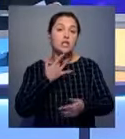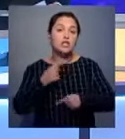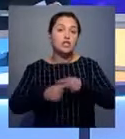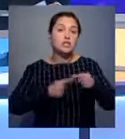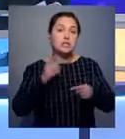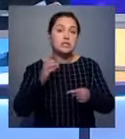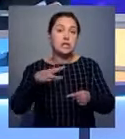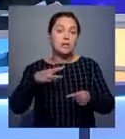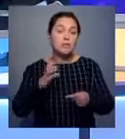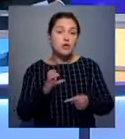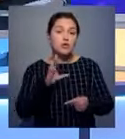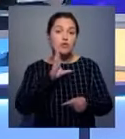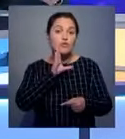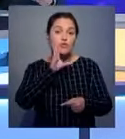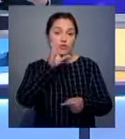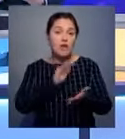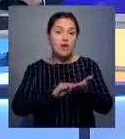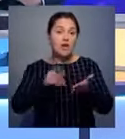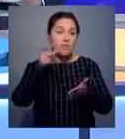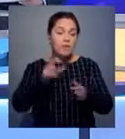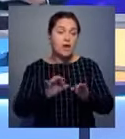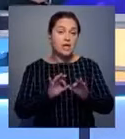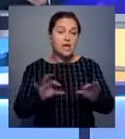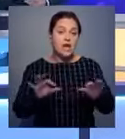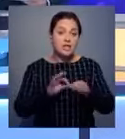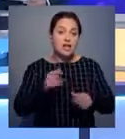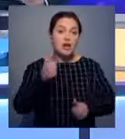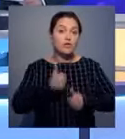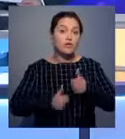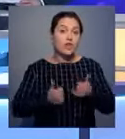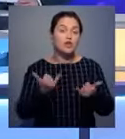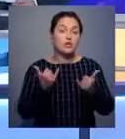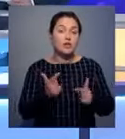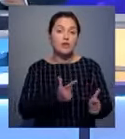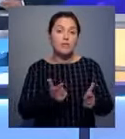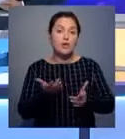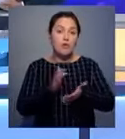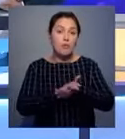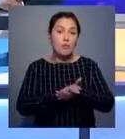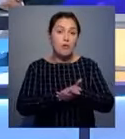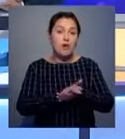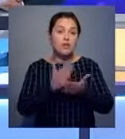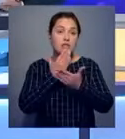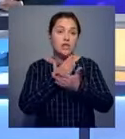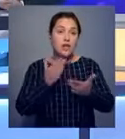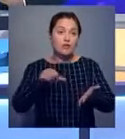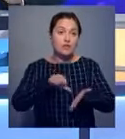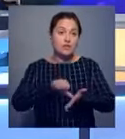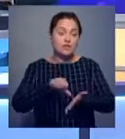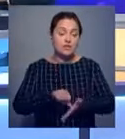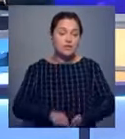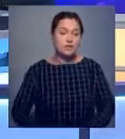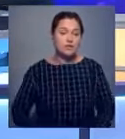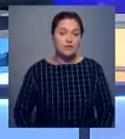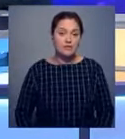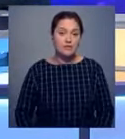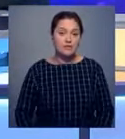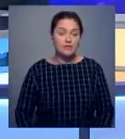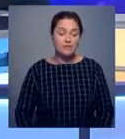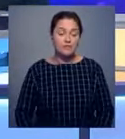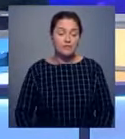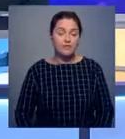смс-голосования. Ну вот с самого утра мой коллега Асхат Ниязов рассказывал о конкурсантах. И вот сейчас он готов познакомить нас с последней участницей.